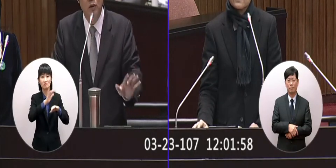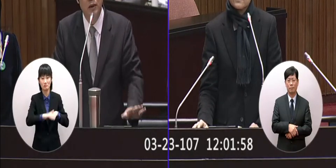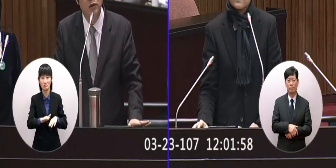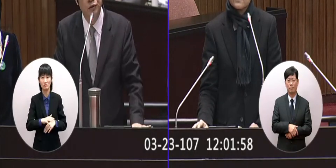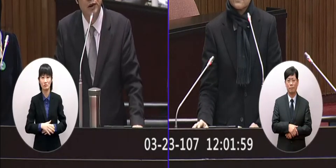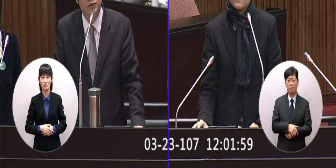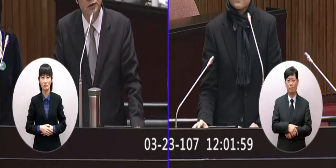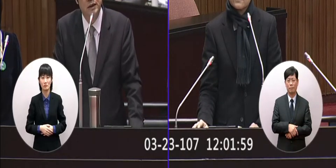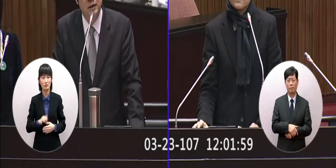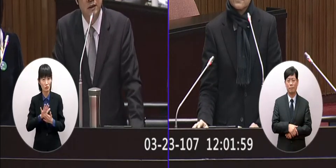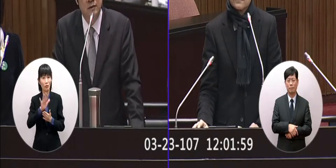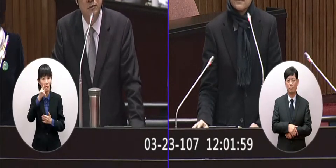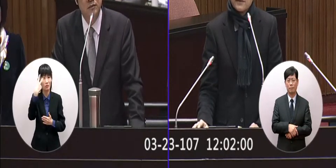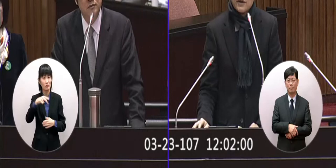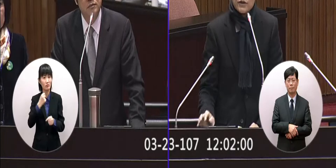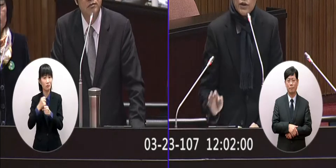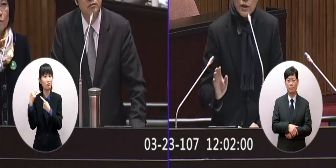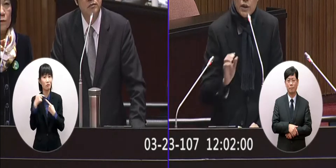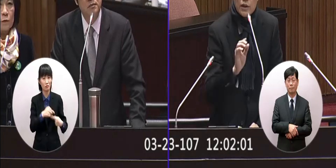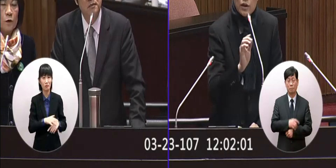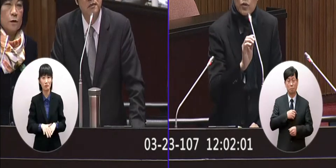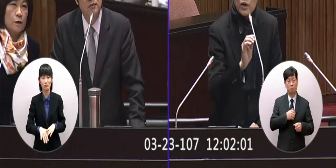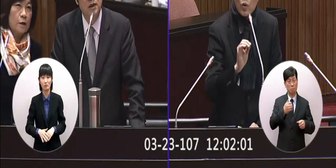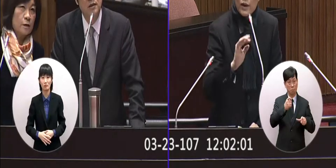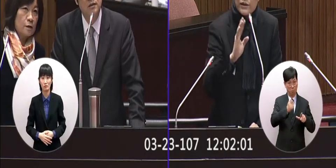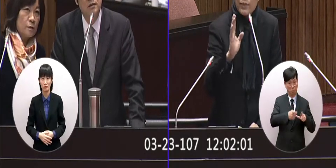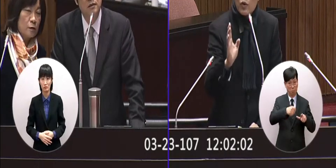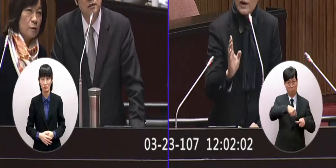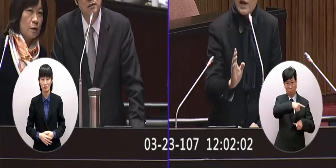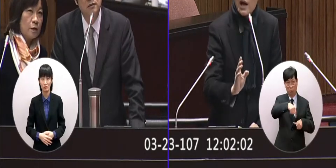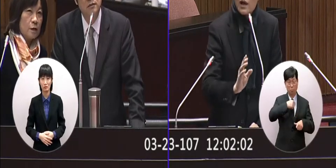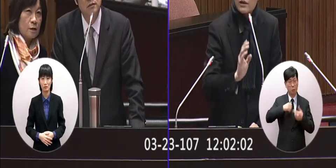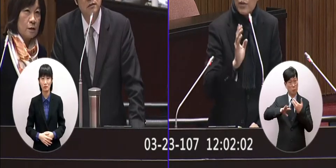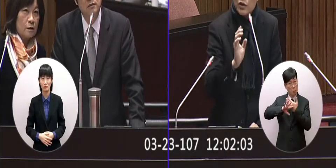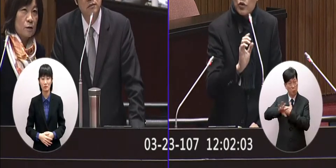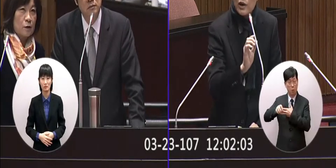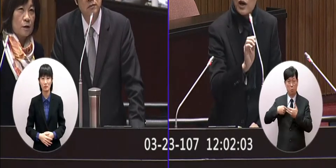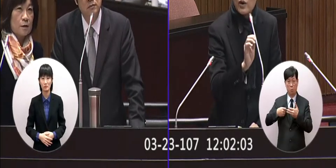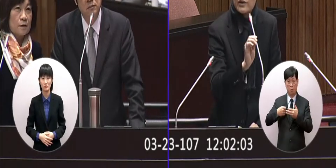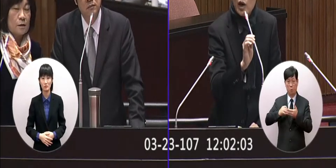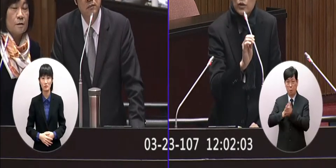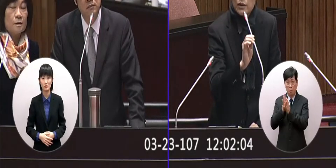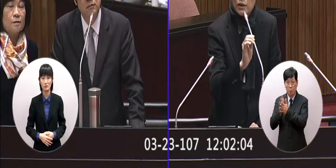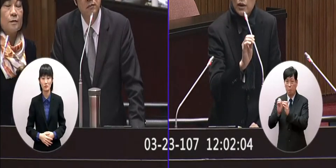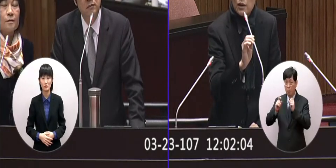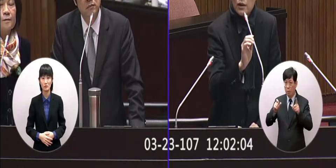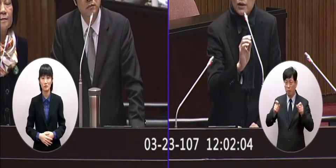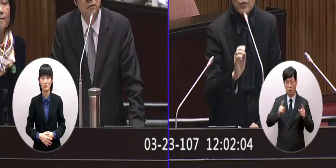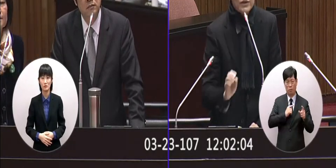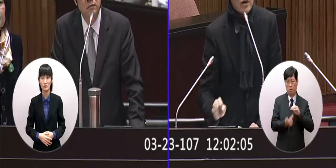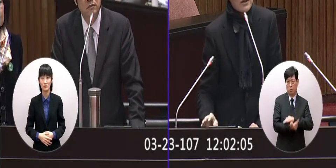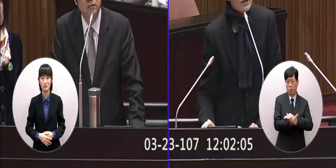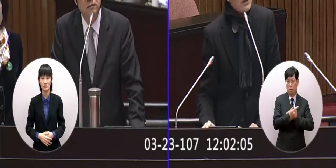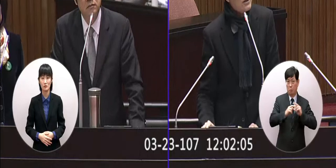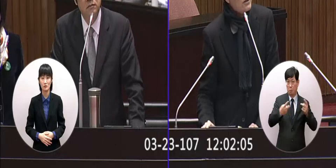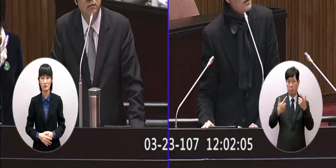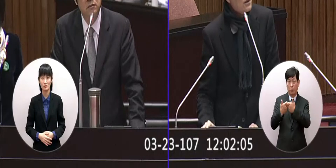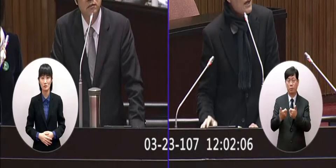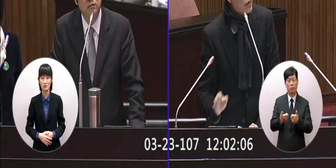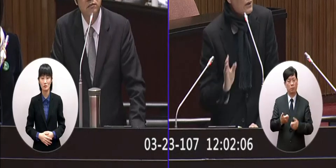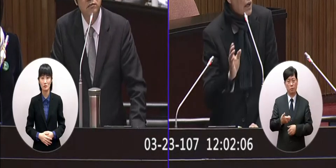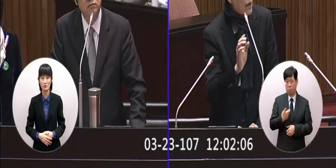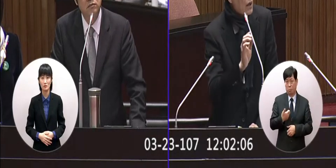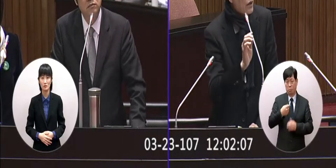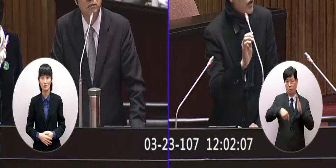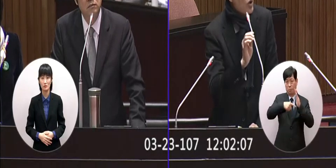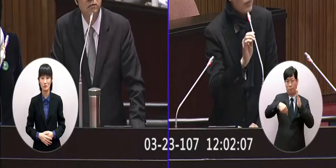这个都是我们后续要做的事情。 企业因为外界变化大，它必须要赶快调整，哦，那不晓得